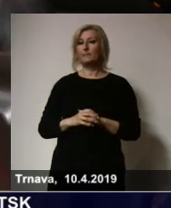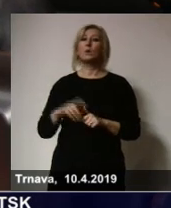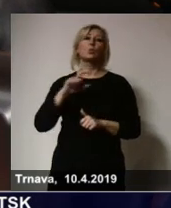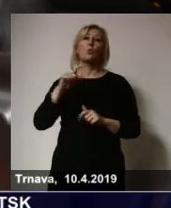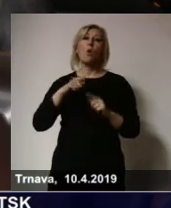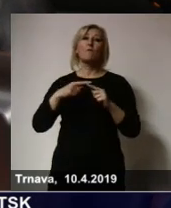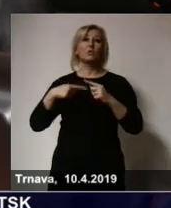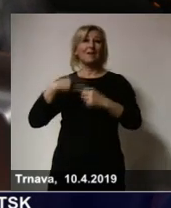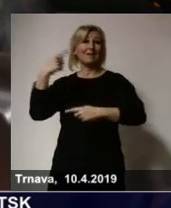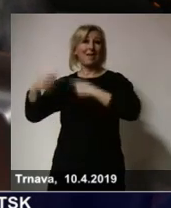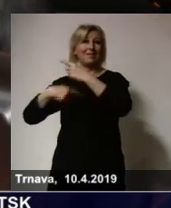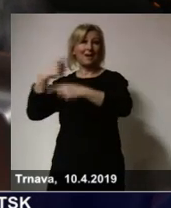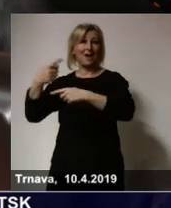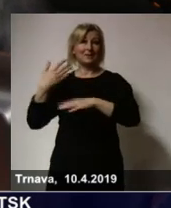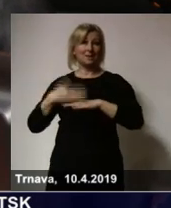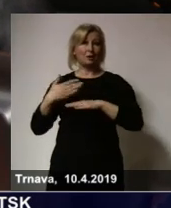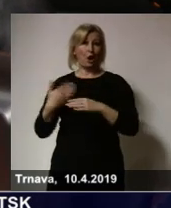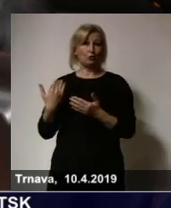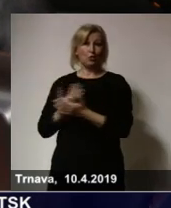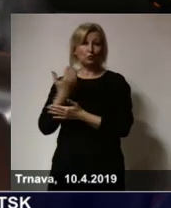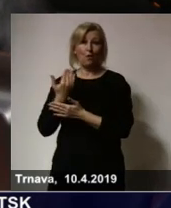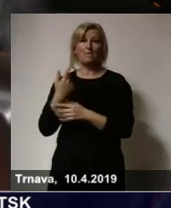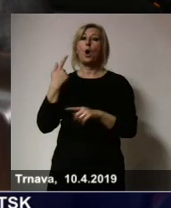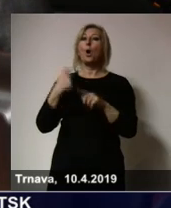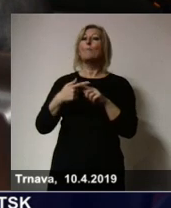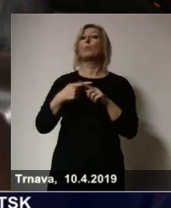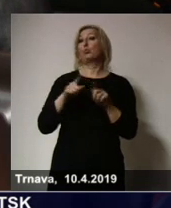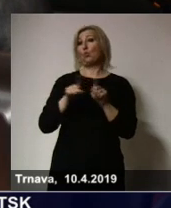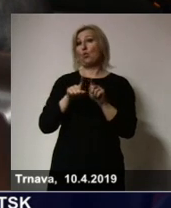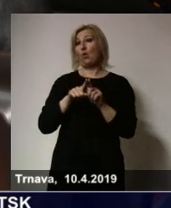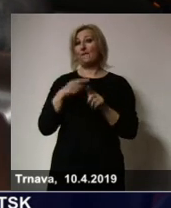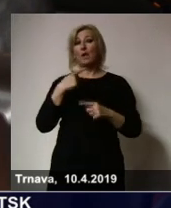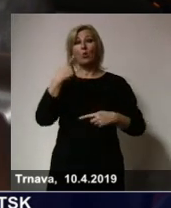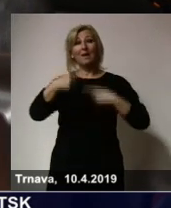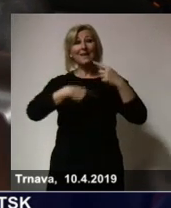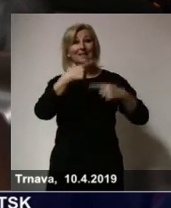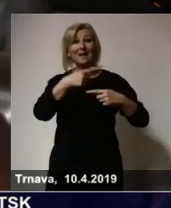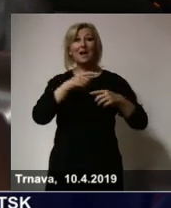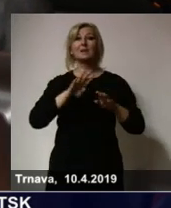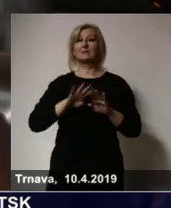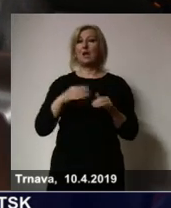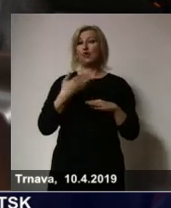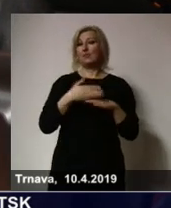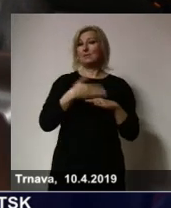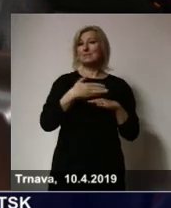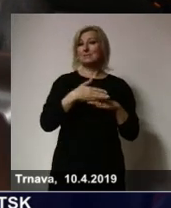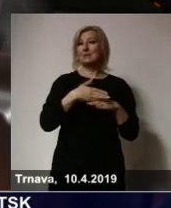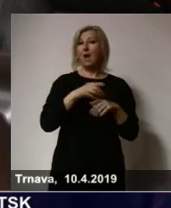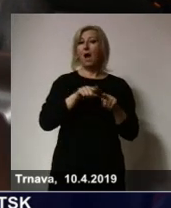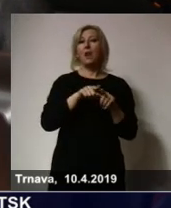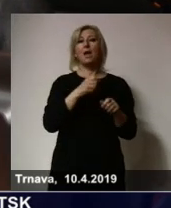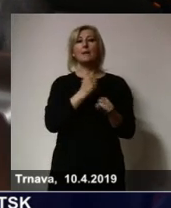generácie, ktorá nastupuje, aj z hľadiska generácie, ktorá dnes deň slúži ešte v